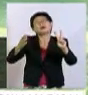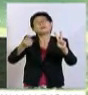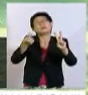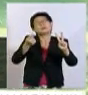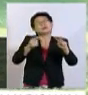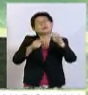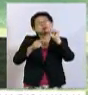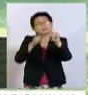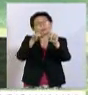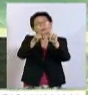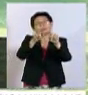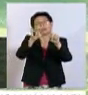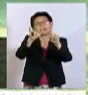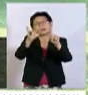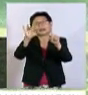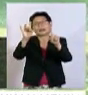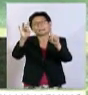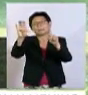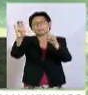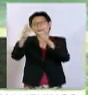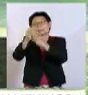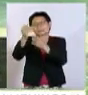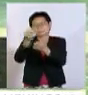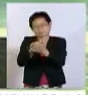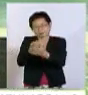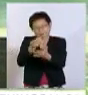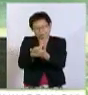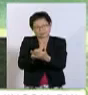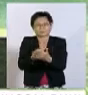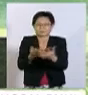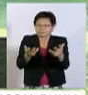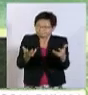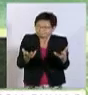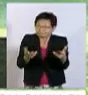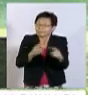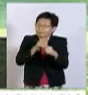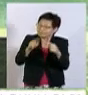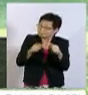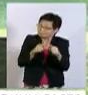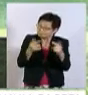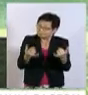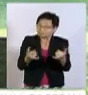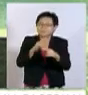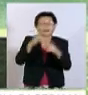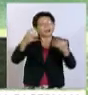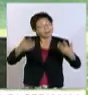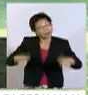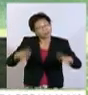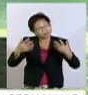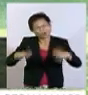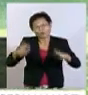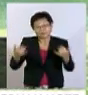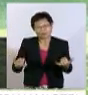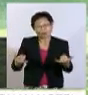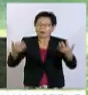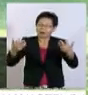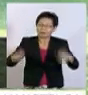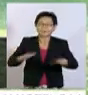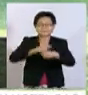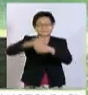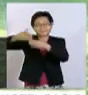pada 1.68 bilion ringgit. Dan apabila hari ini telah selesainya